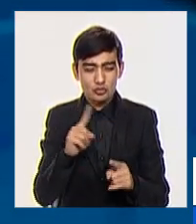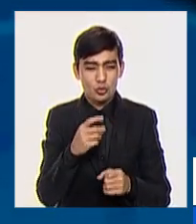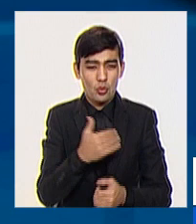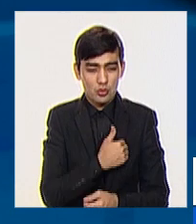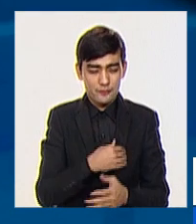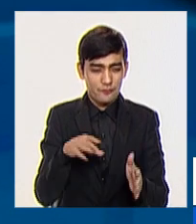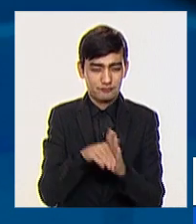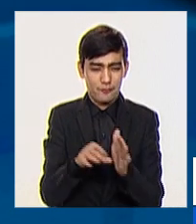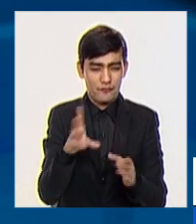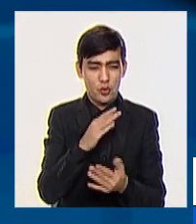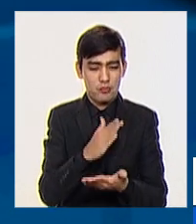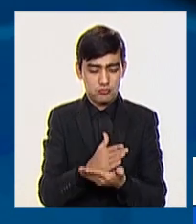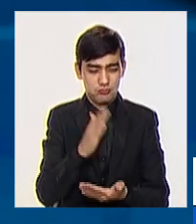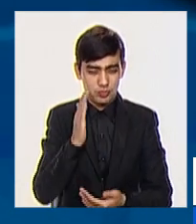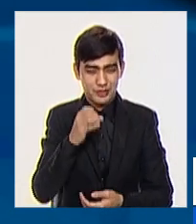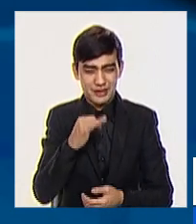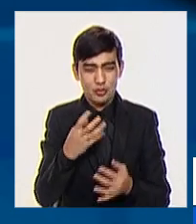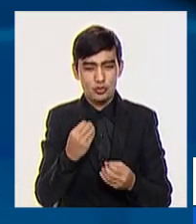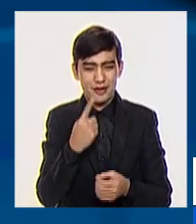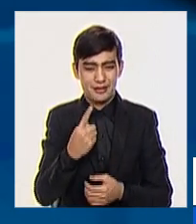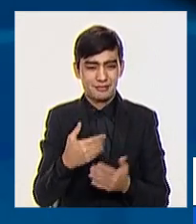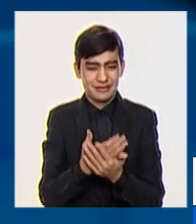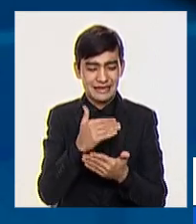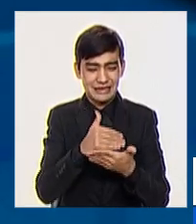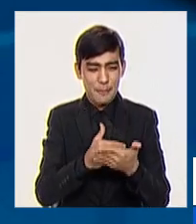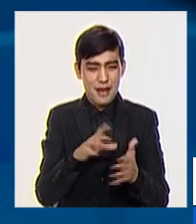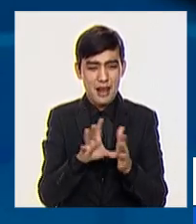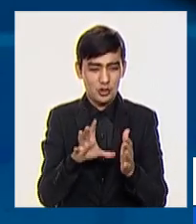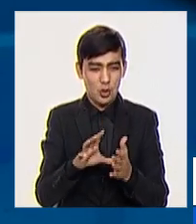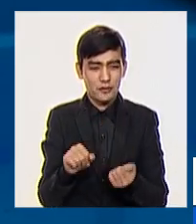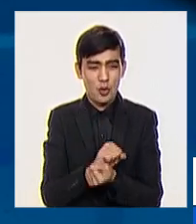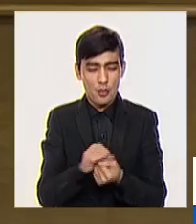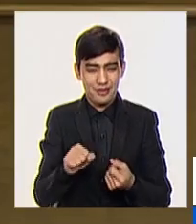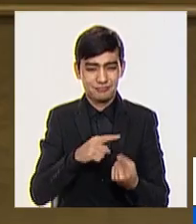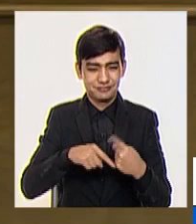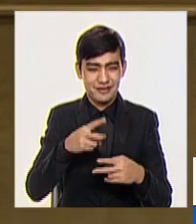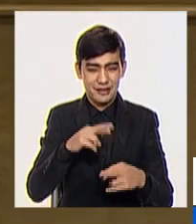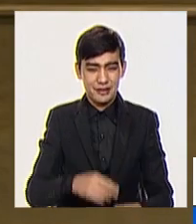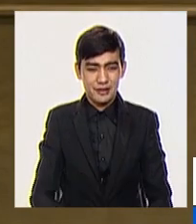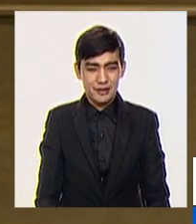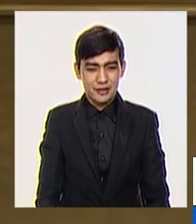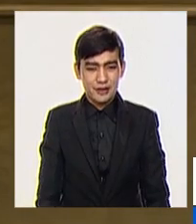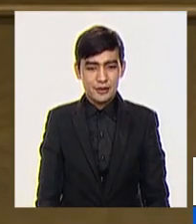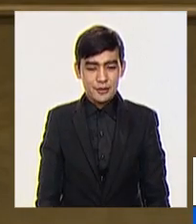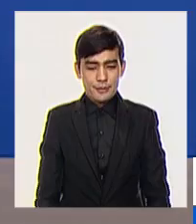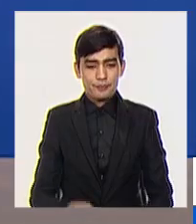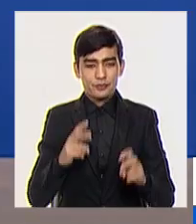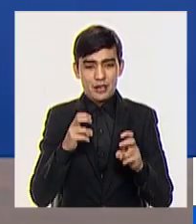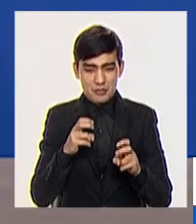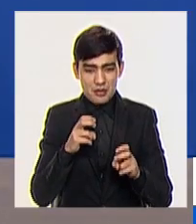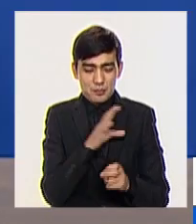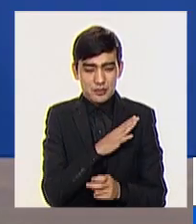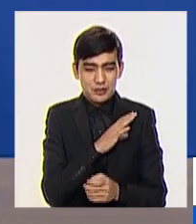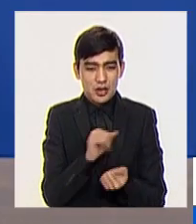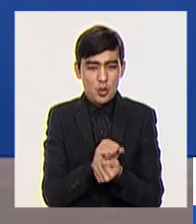услуг. Еще один кардинально новый сервис – система электронного документооборота. Система электронного документооборота